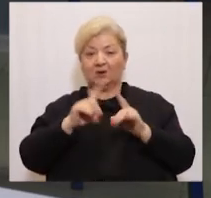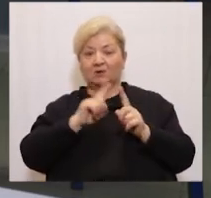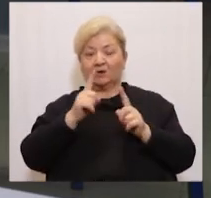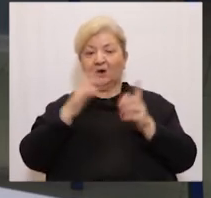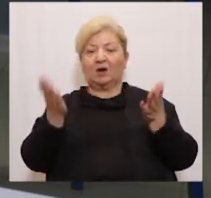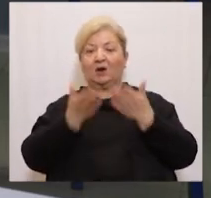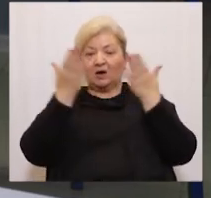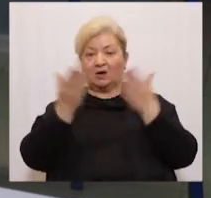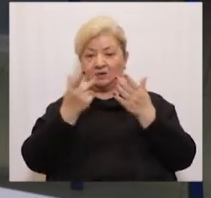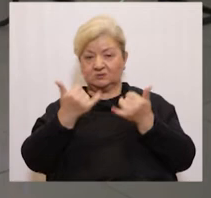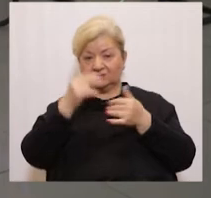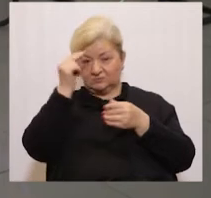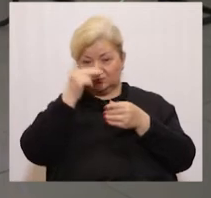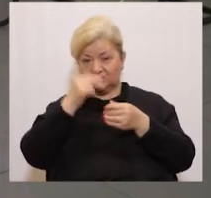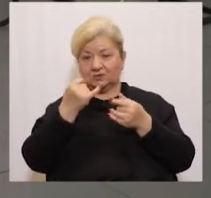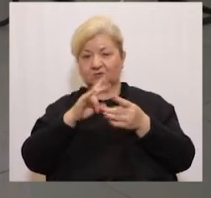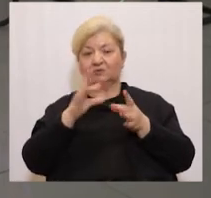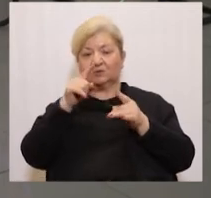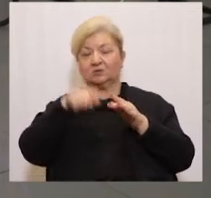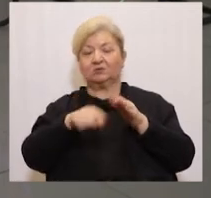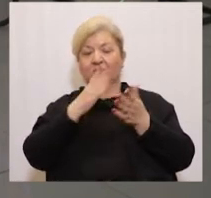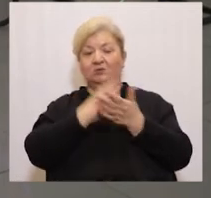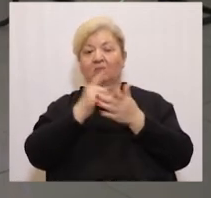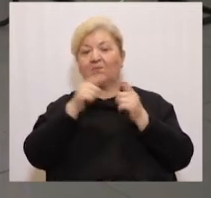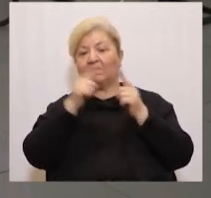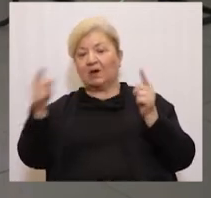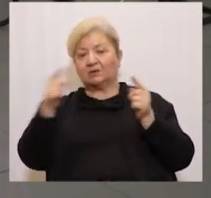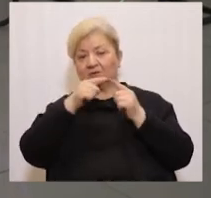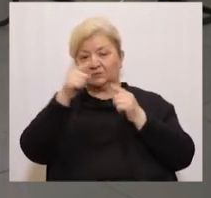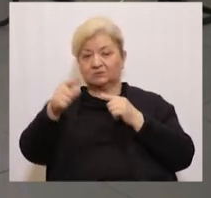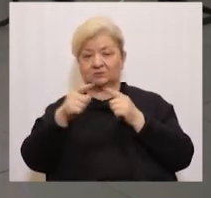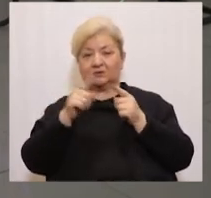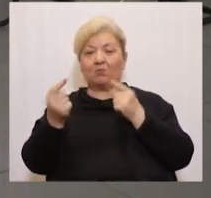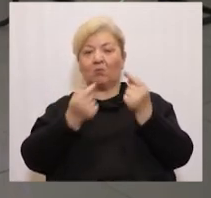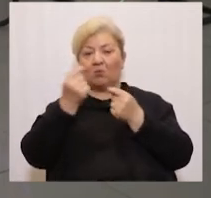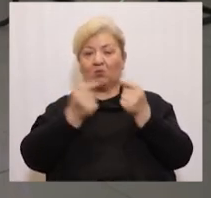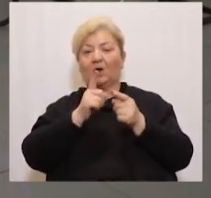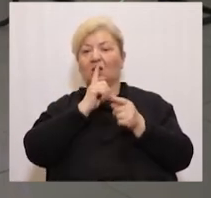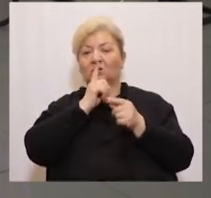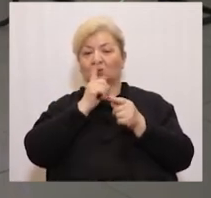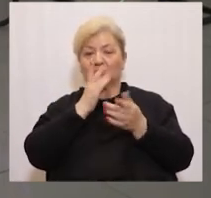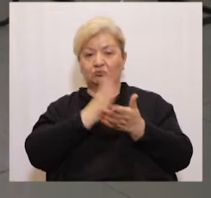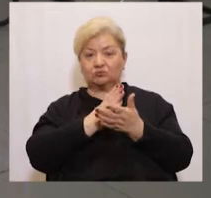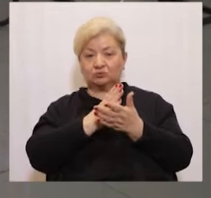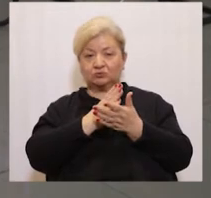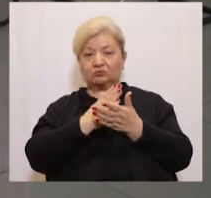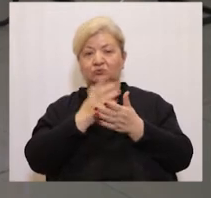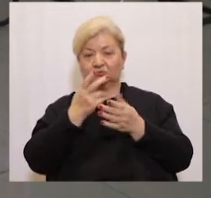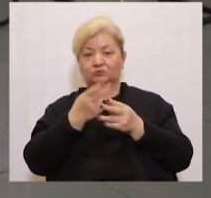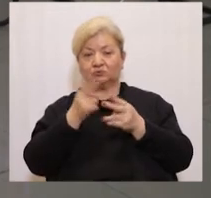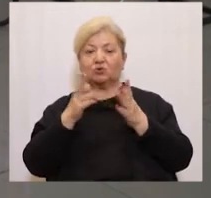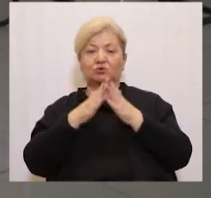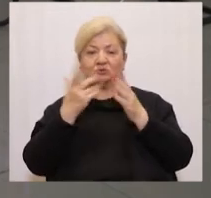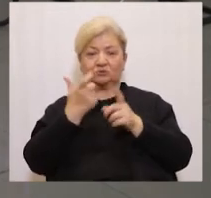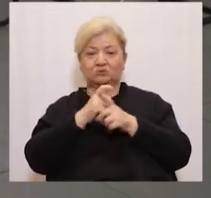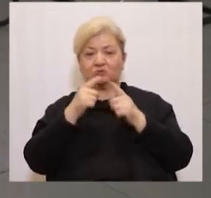აირს განვიხილავთ, რა თქმა უნდა, აირში მანძილები ამ მოლეკულებს და ატომს შორის არის შედარებით